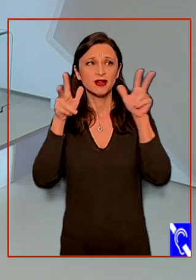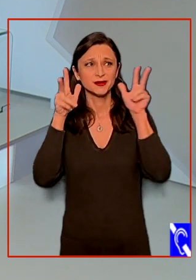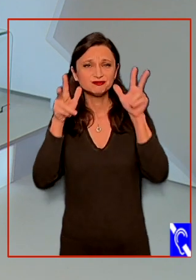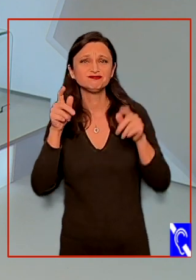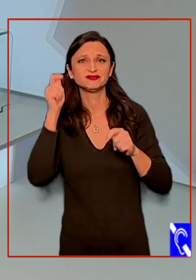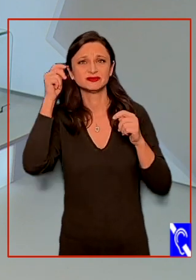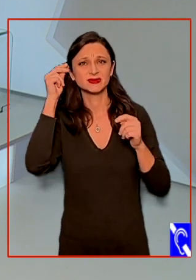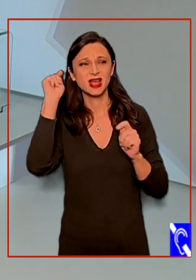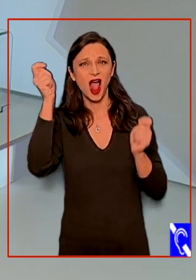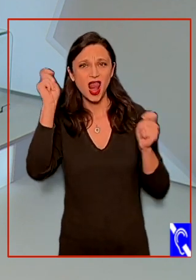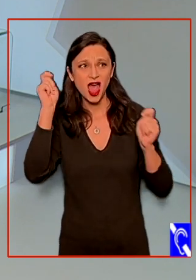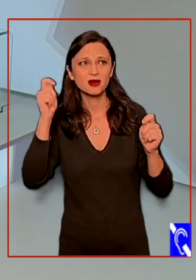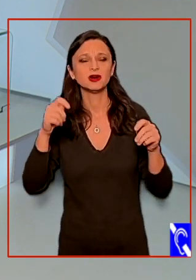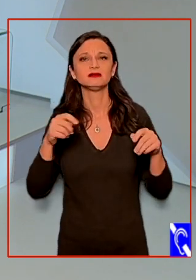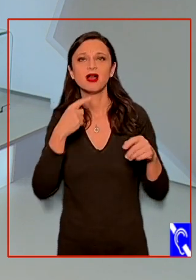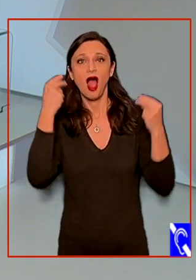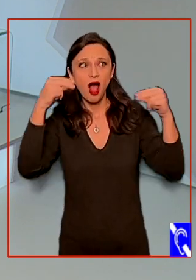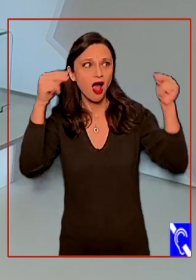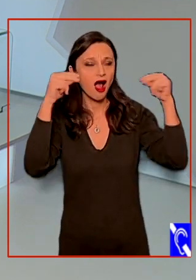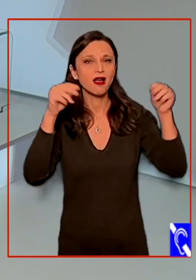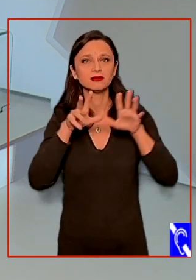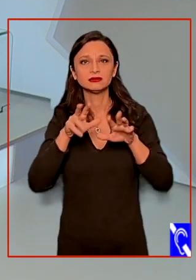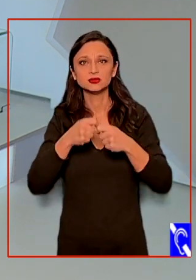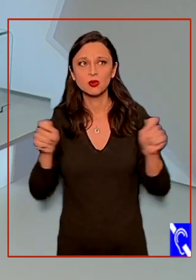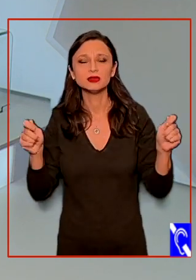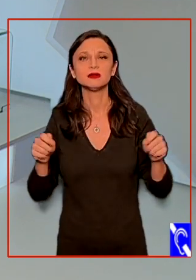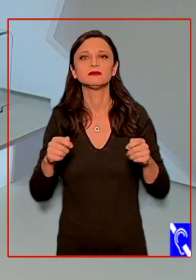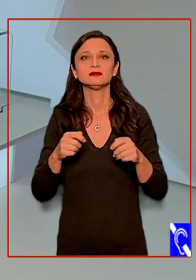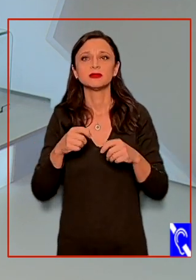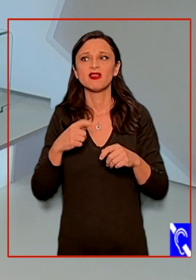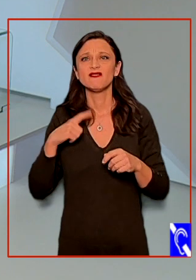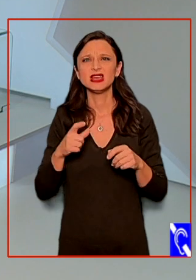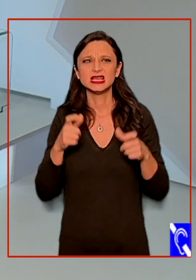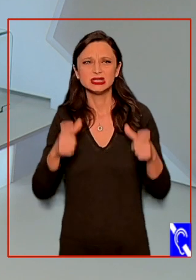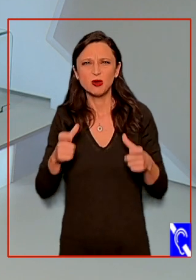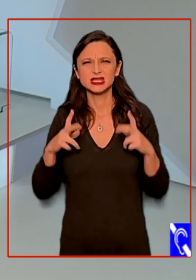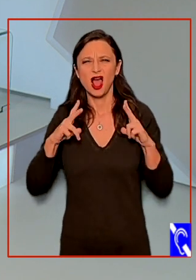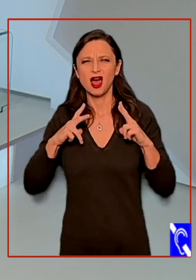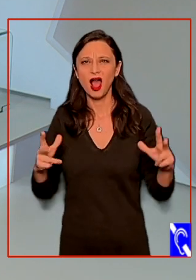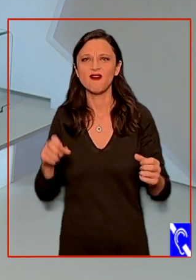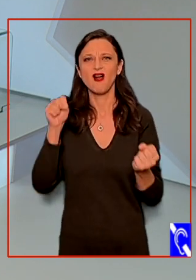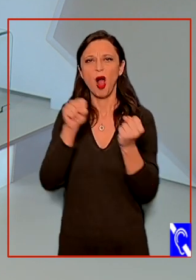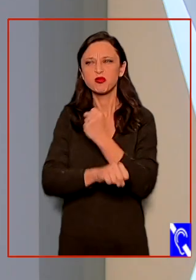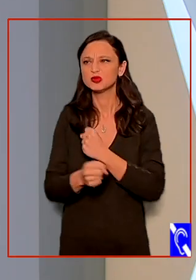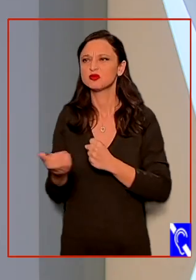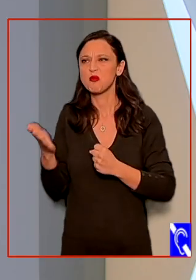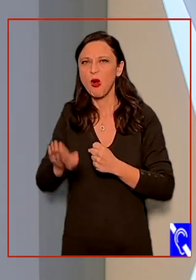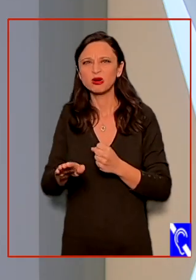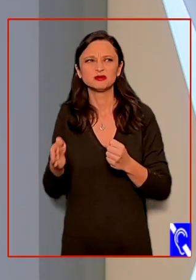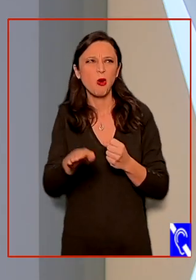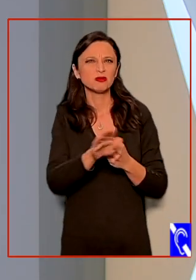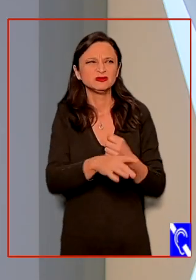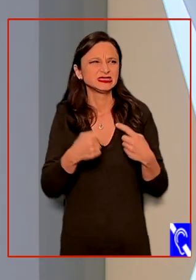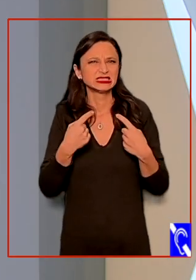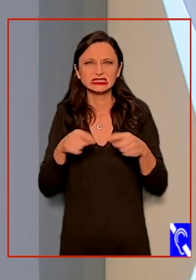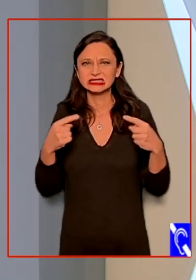privește condiții îngrozitoare pentru acești oameni din instituții, morți suspecte, abuzuri, foarte, foarte